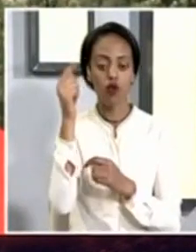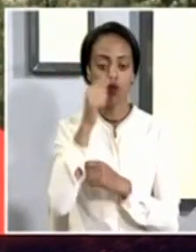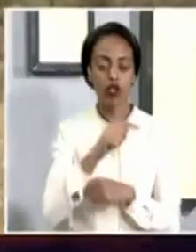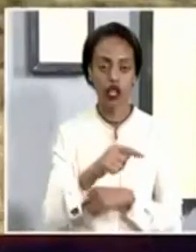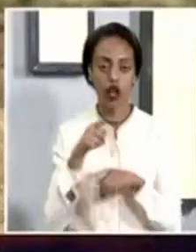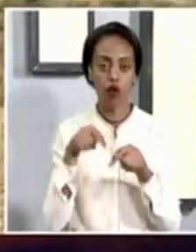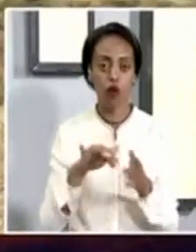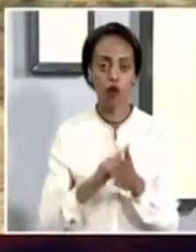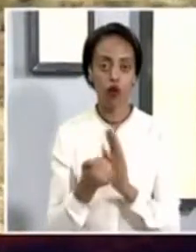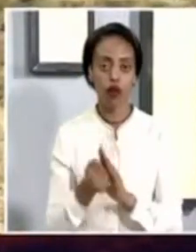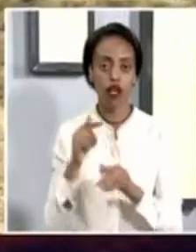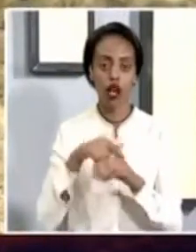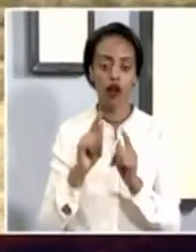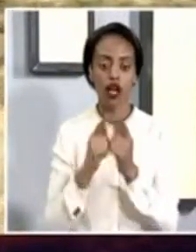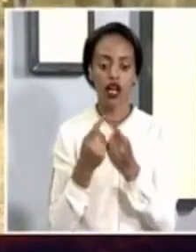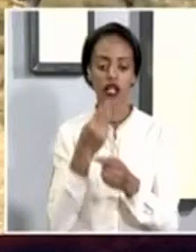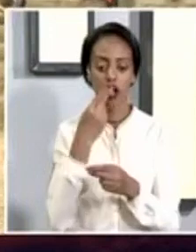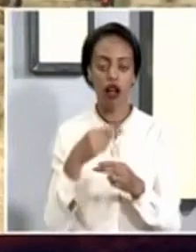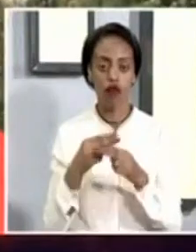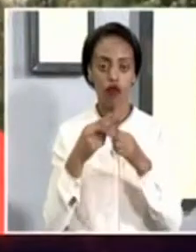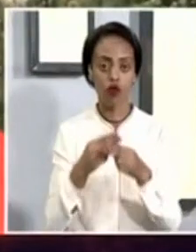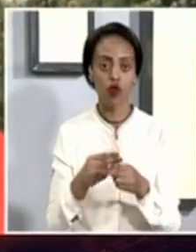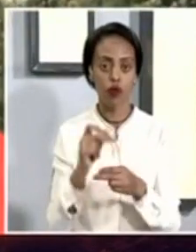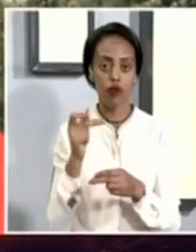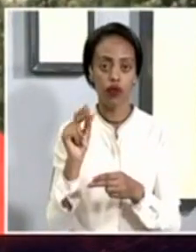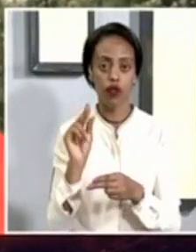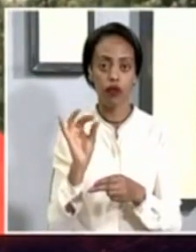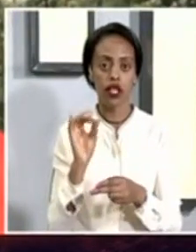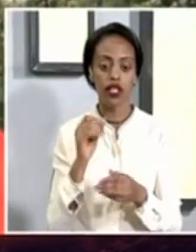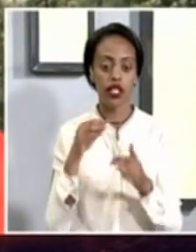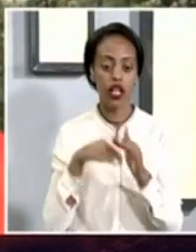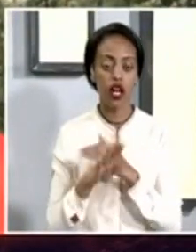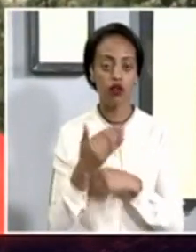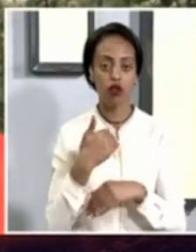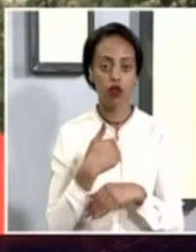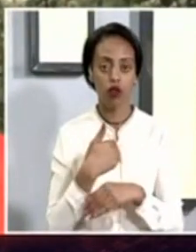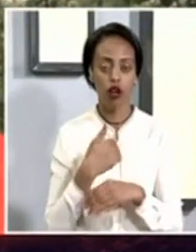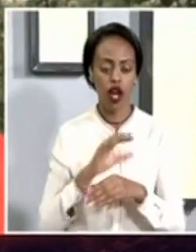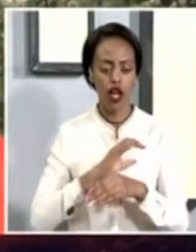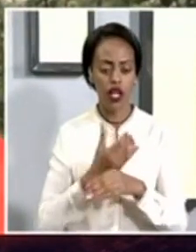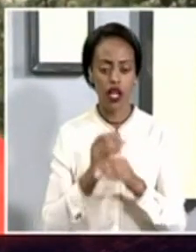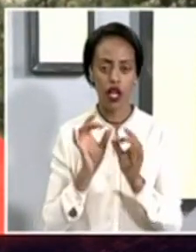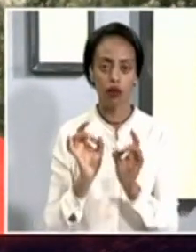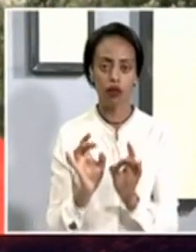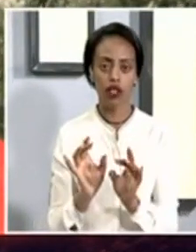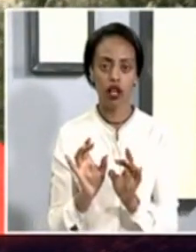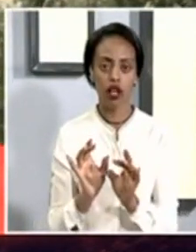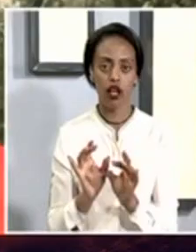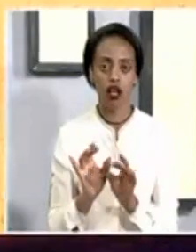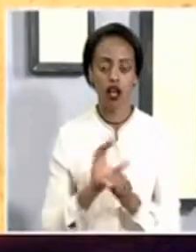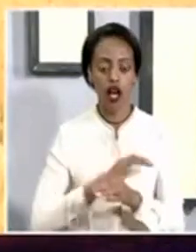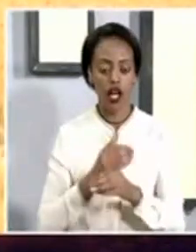ድማ ወረዳ ጋንታ ኣፈሽም ጣብያ ድብላ ሲዕትን ሳሱን ቤታ ወርያትን ኣትዩ ዘሎ ሓያል ዕስለንበጣ